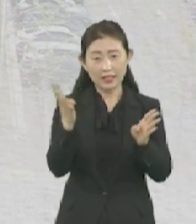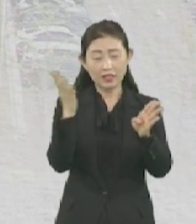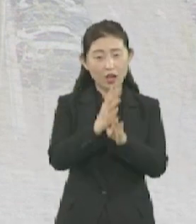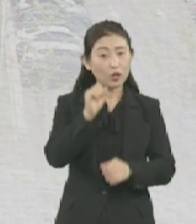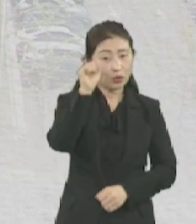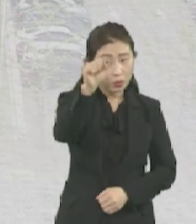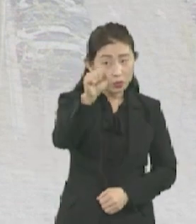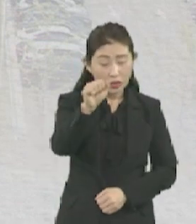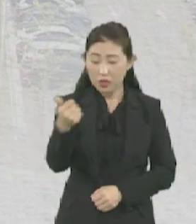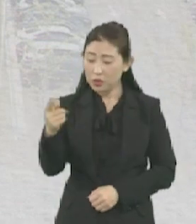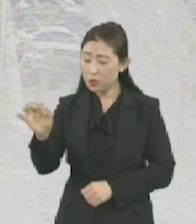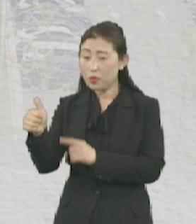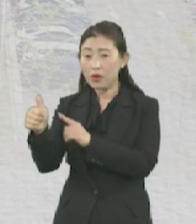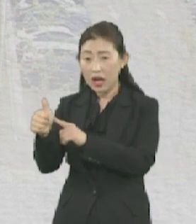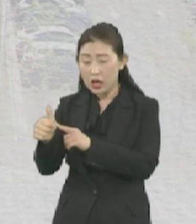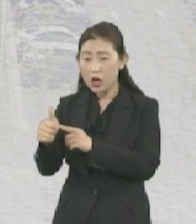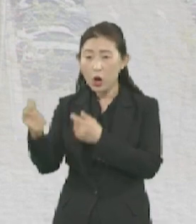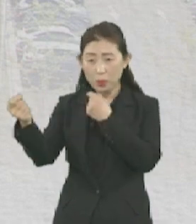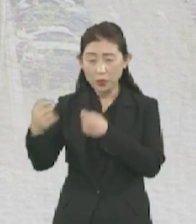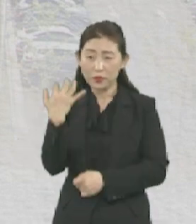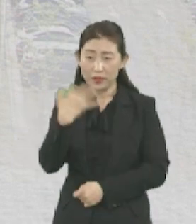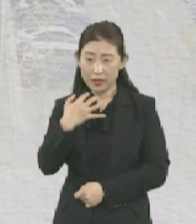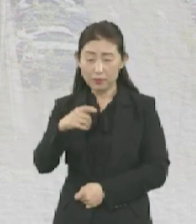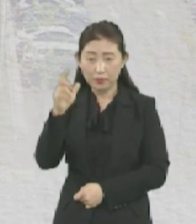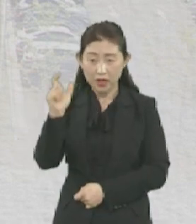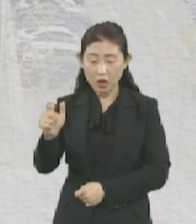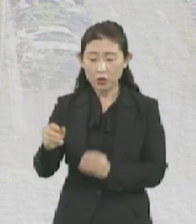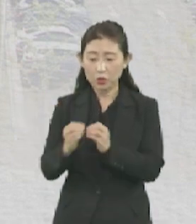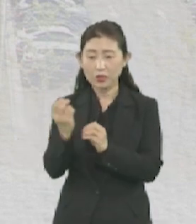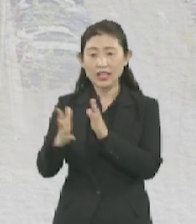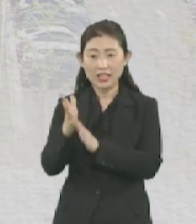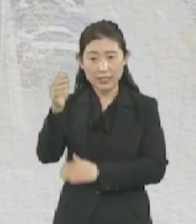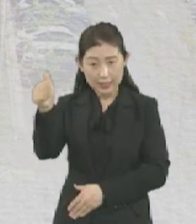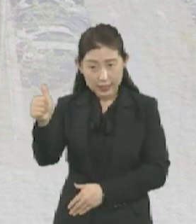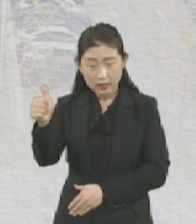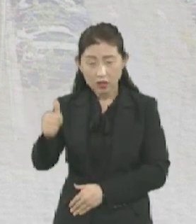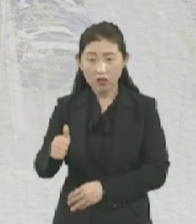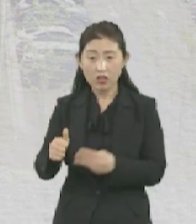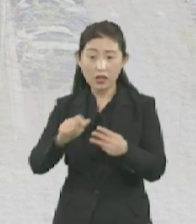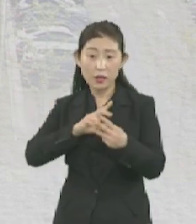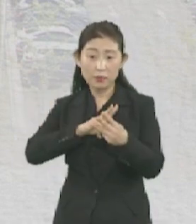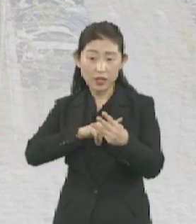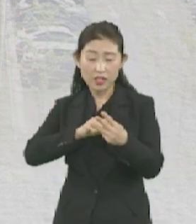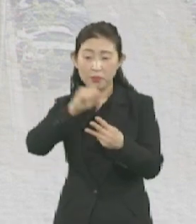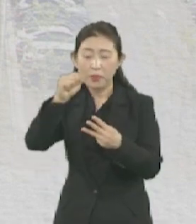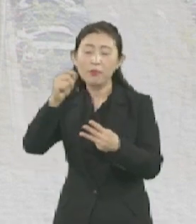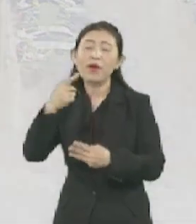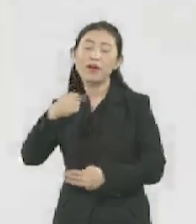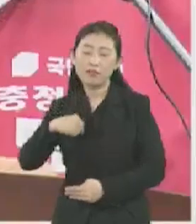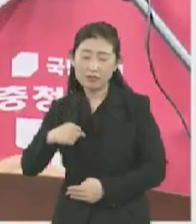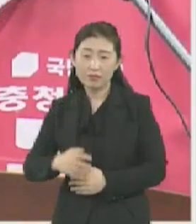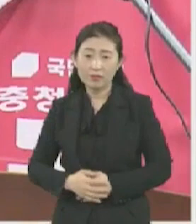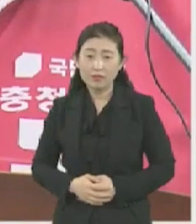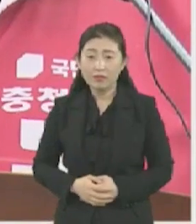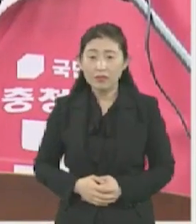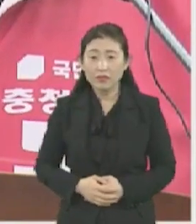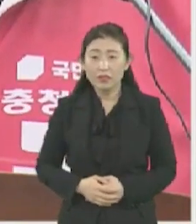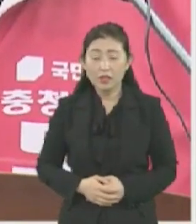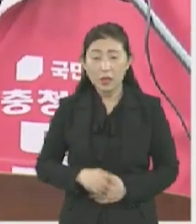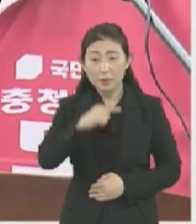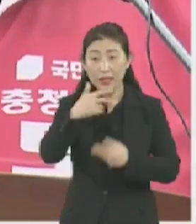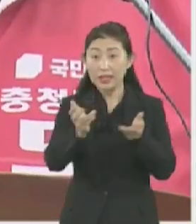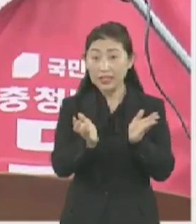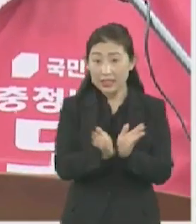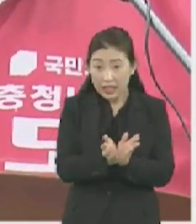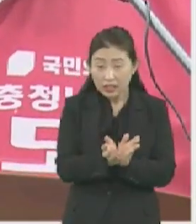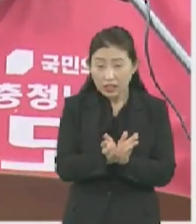황 전 시장은 보수 제기 매우 강한 논산시 에서 예상을 넘어 내리 3선을 한 저력을 가졌습니다 국내의